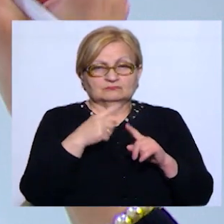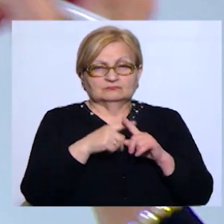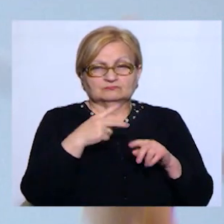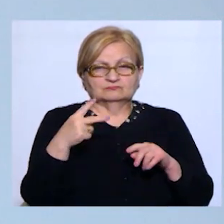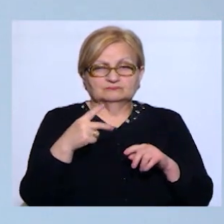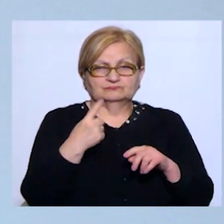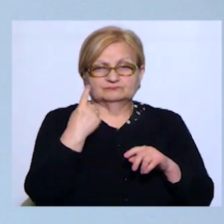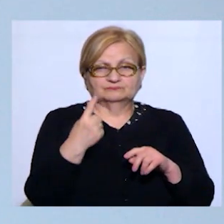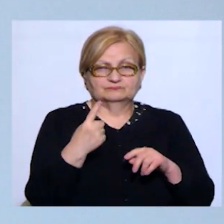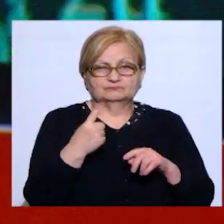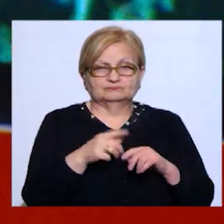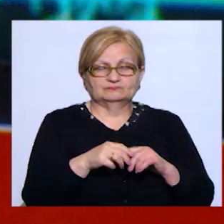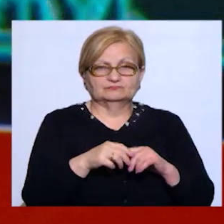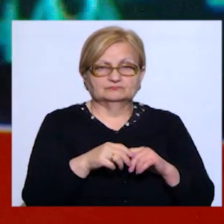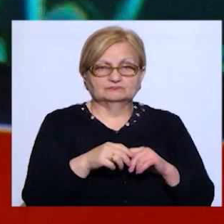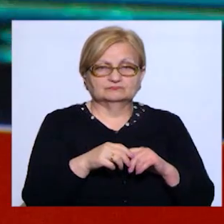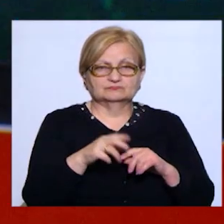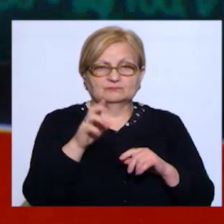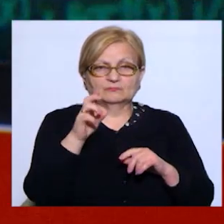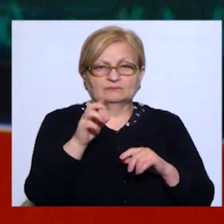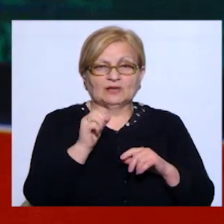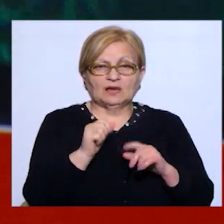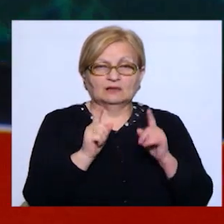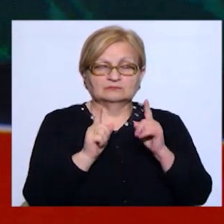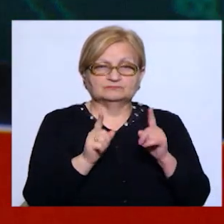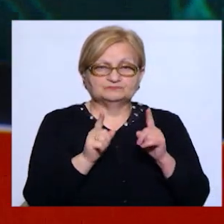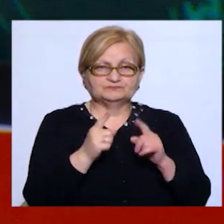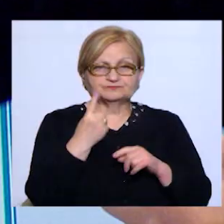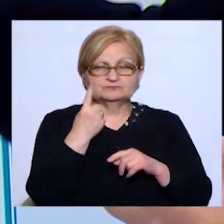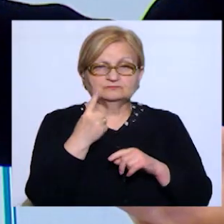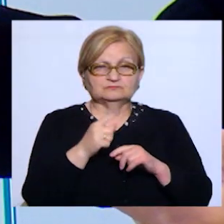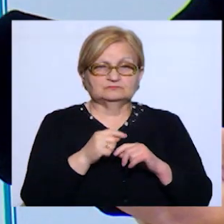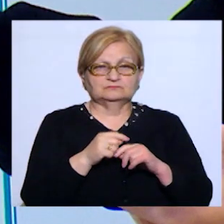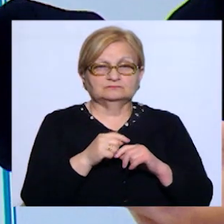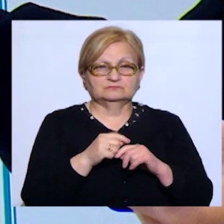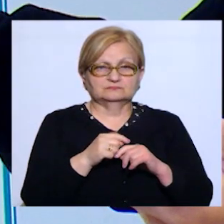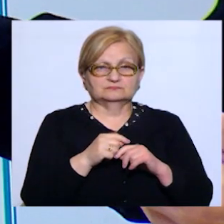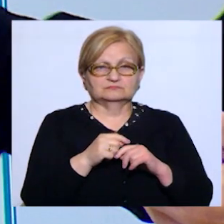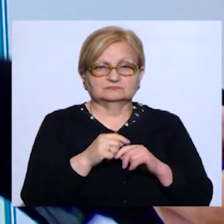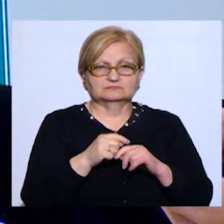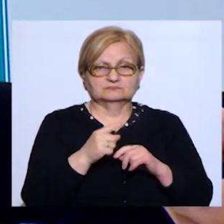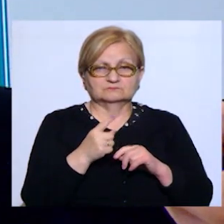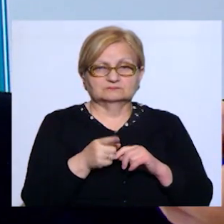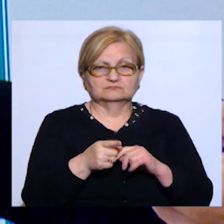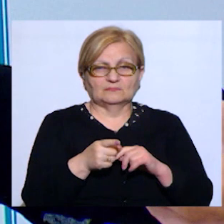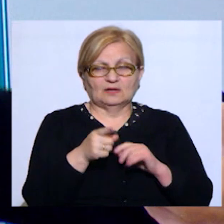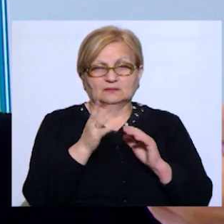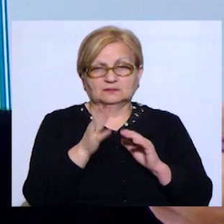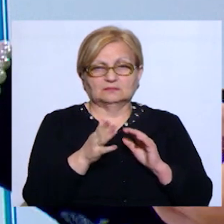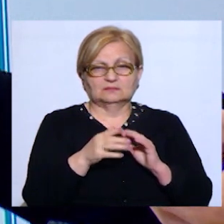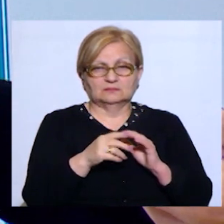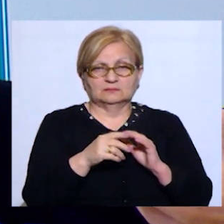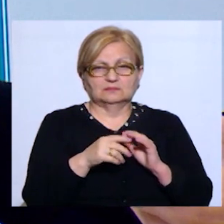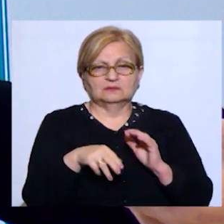უდრის 1. ესე იგი, BA მონაკვეთის სიგრძე არის 1, BA მონაკვეთის ქორდის სიგრძე არის 1,